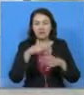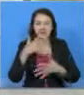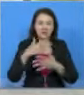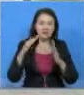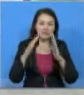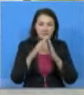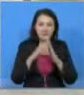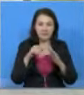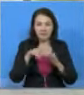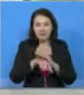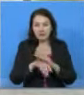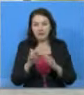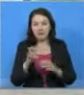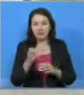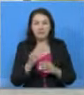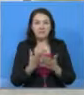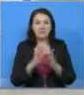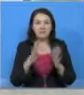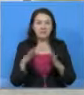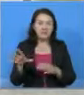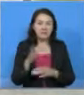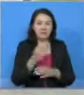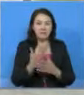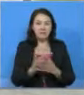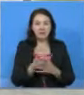домах, подвальных помещениях. От состояния всех